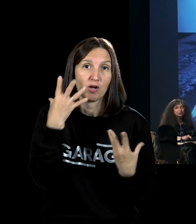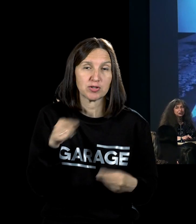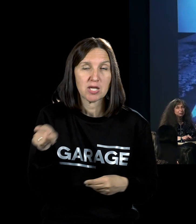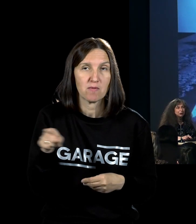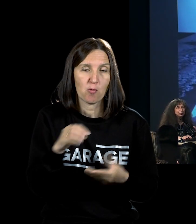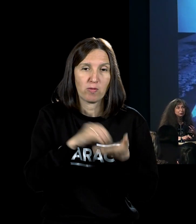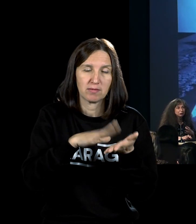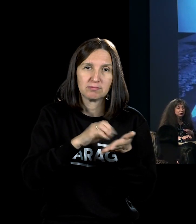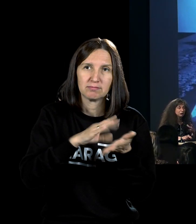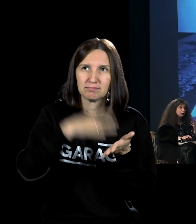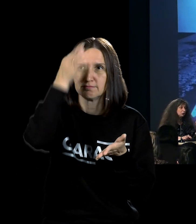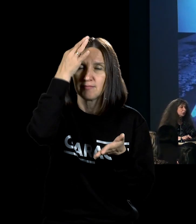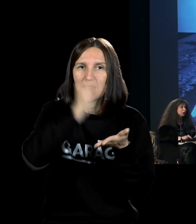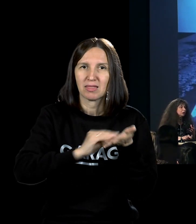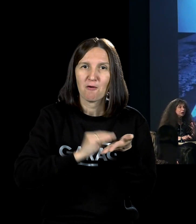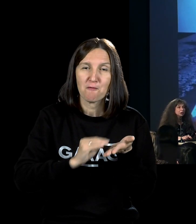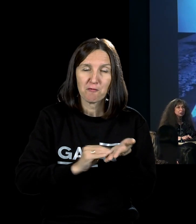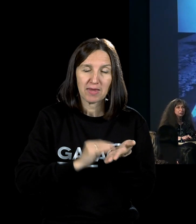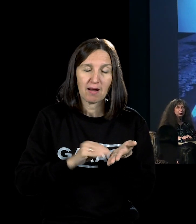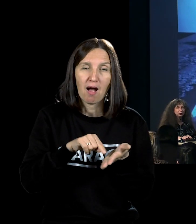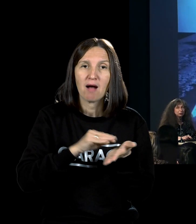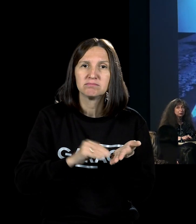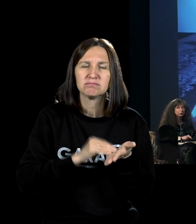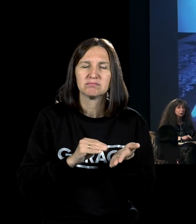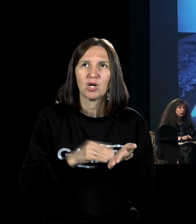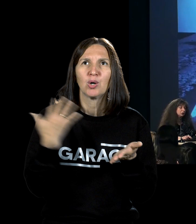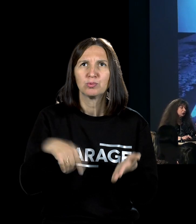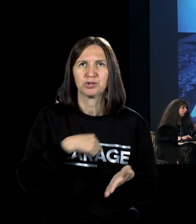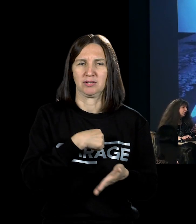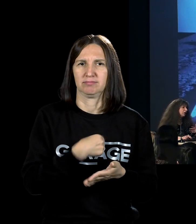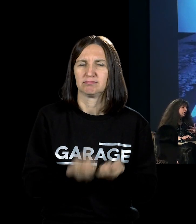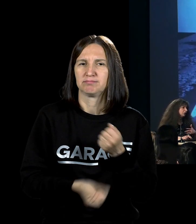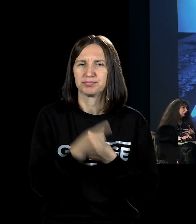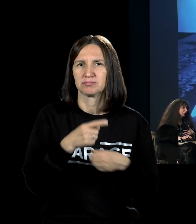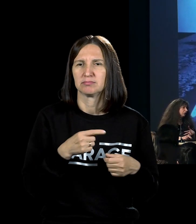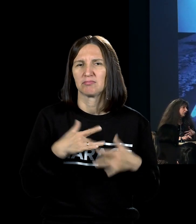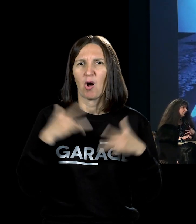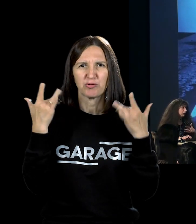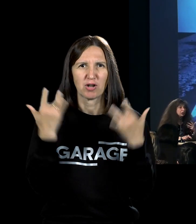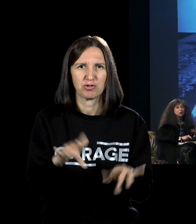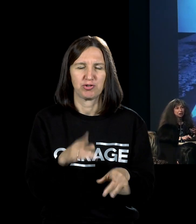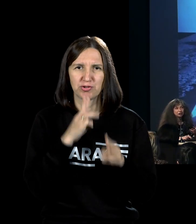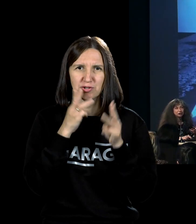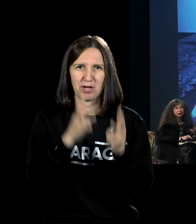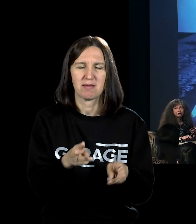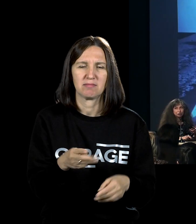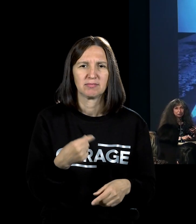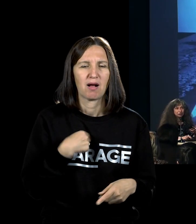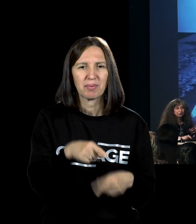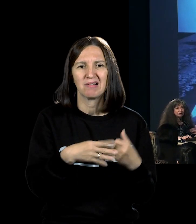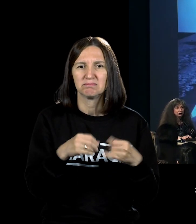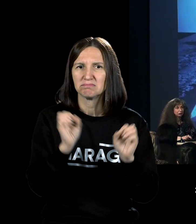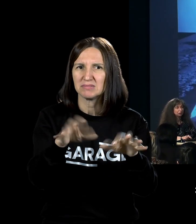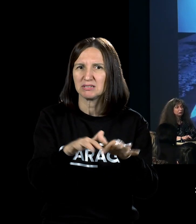который есть в этой земле, которая в этих кучах земли, которые выглядят, которые совершенно как скатологические ассоциации